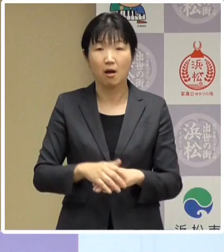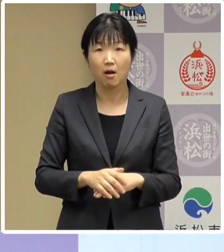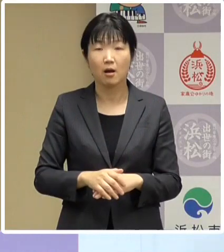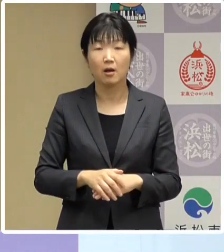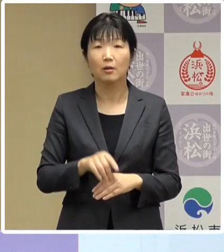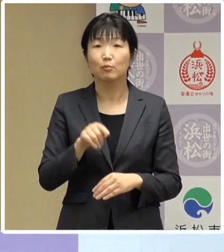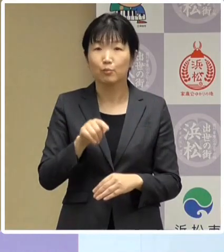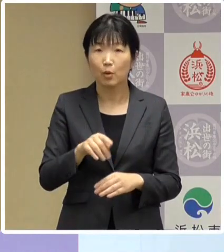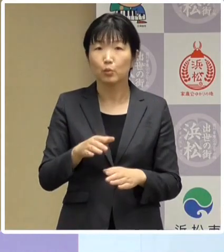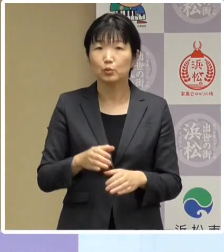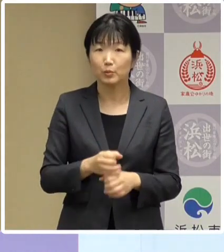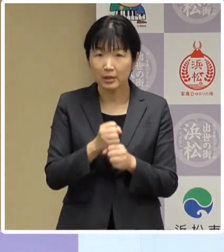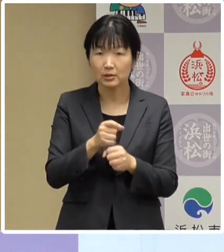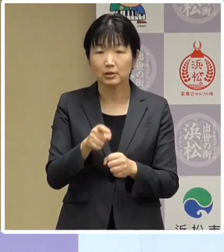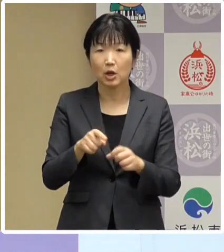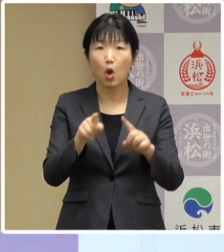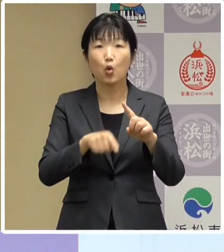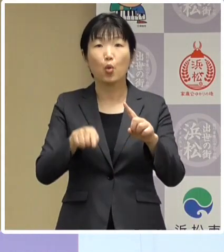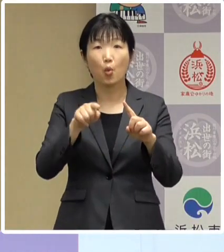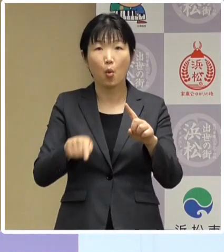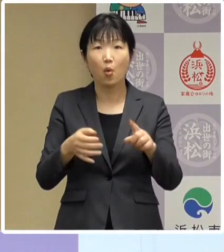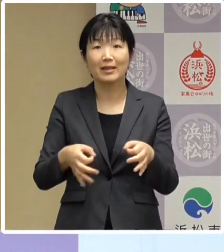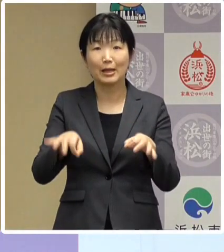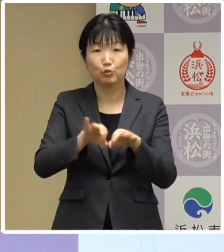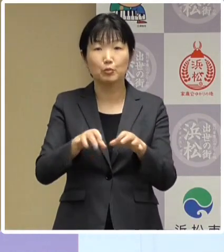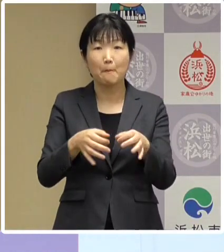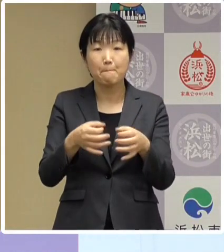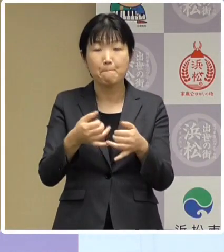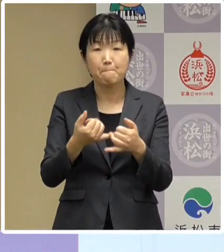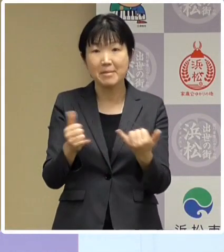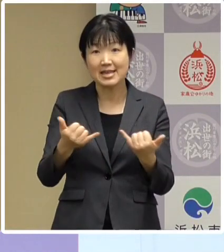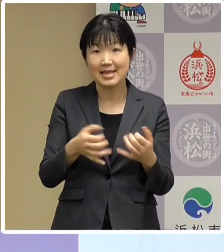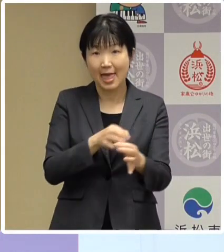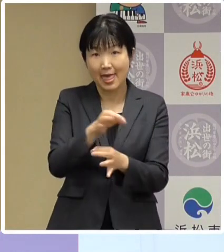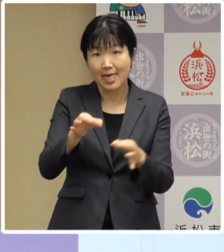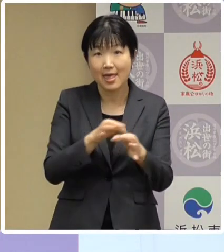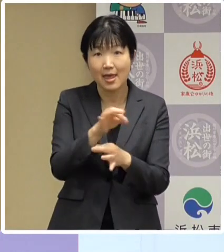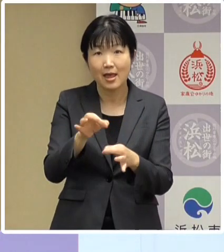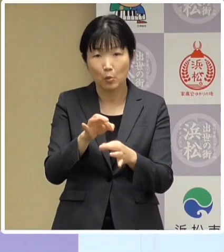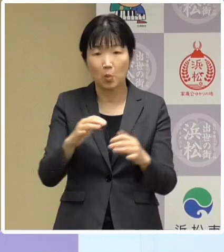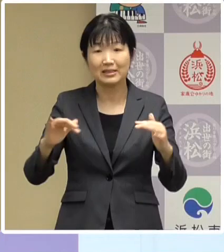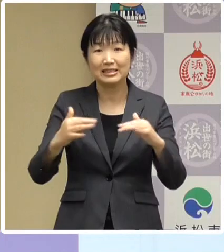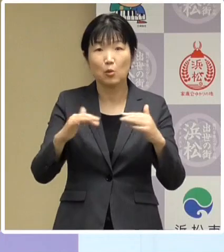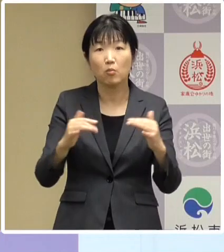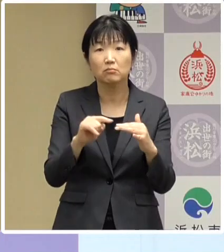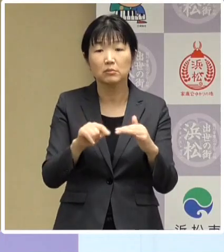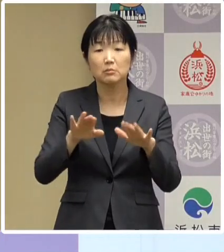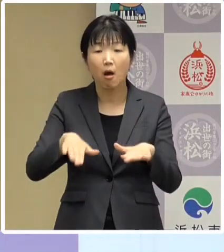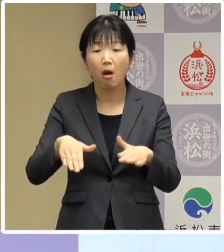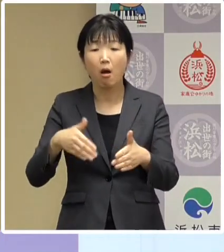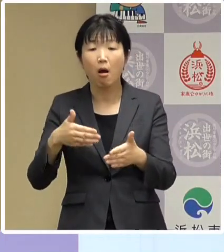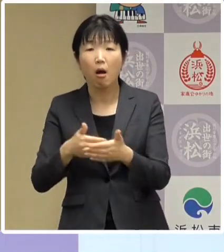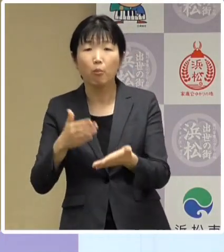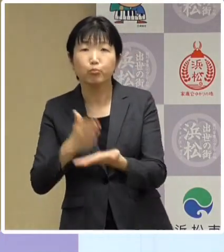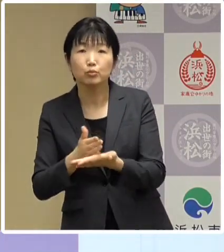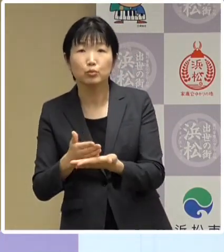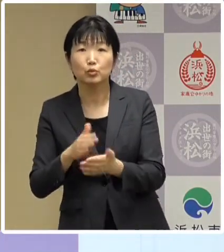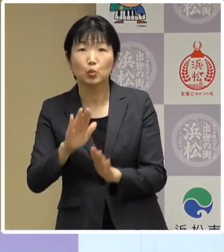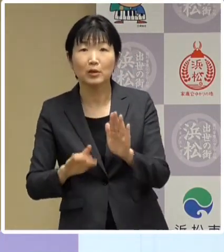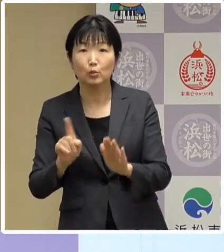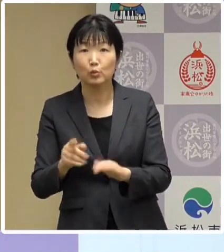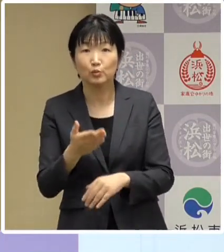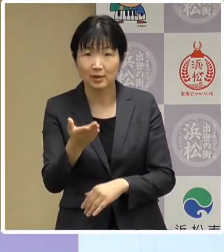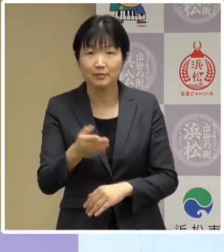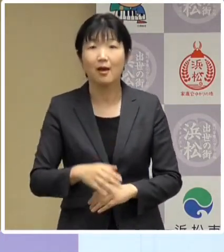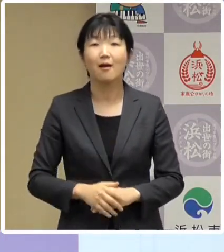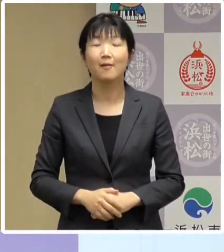り、公設民営の議論っていうのは今どのようにしていくおつもりなのか。 これはですね、今のところあの、